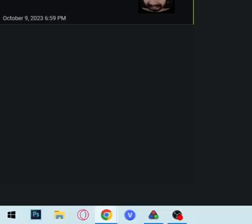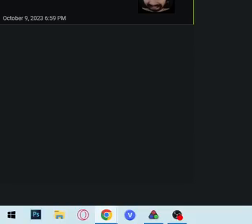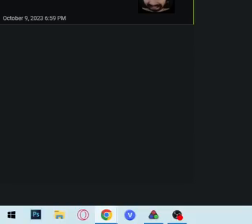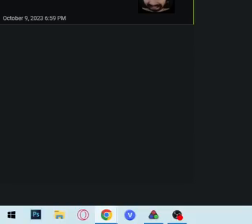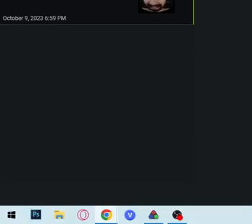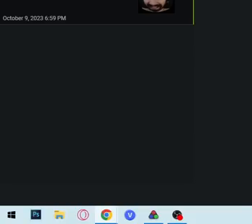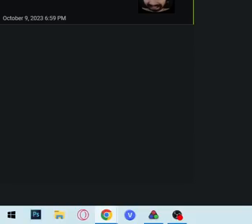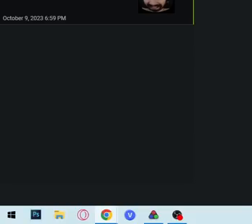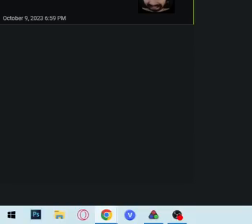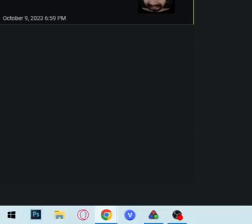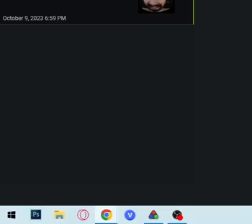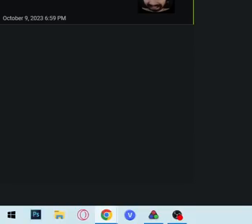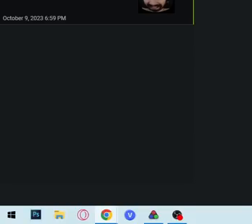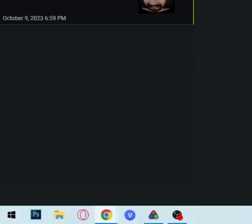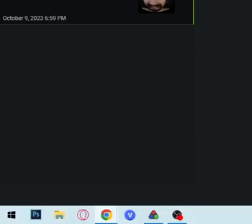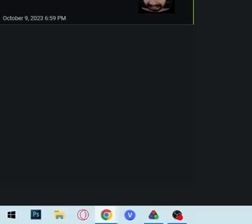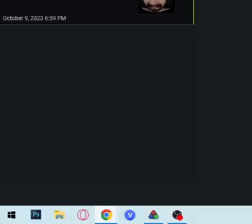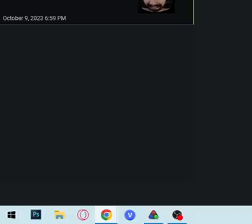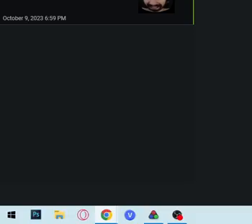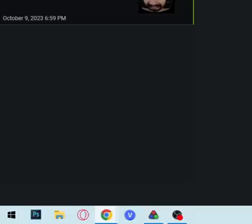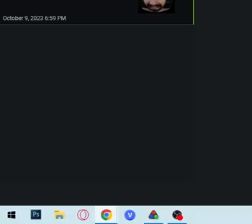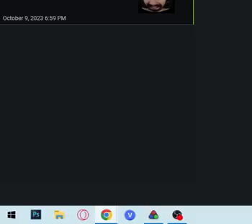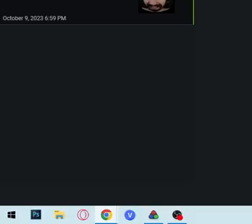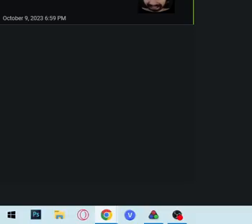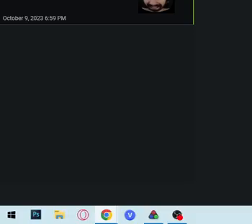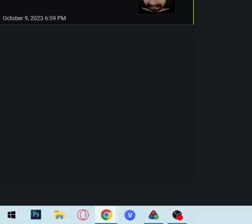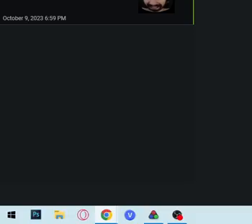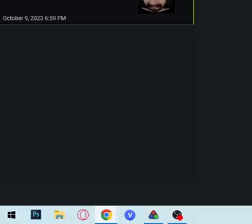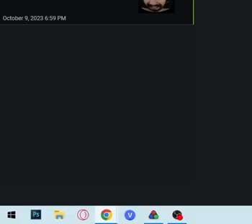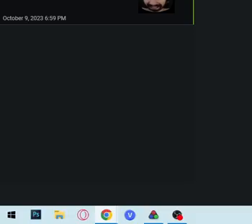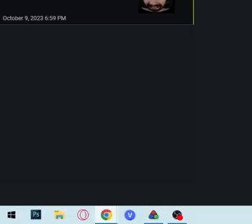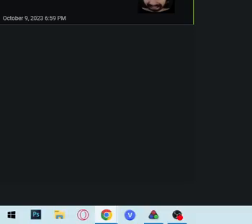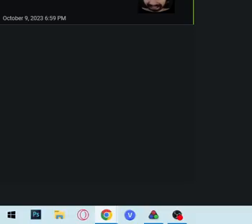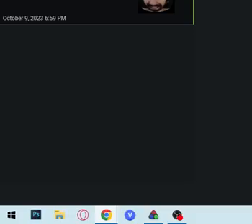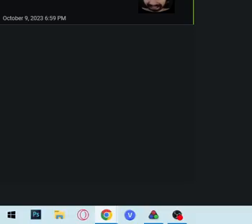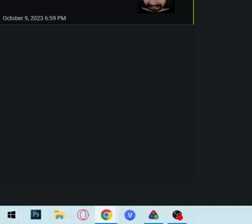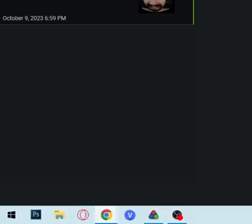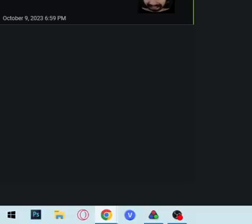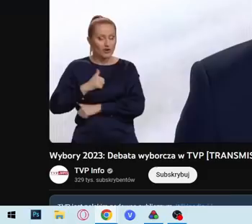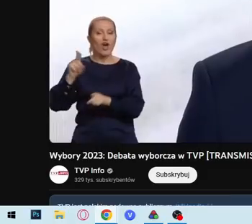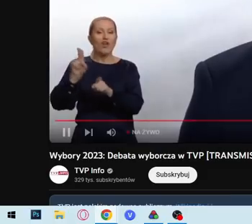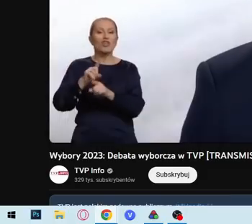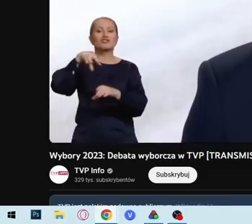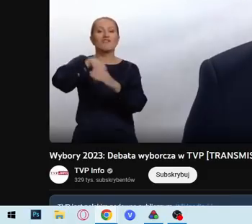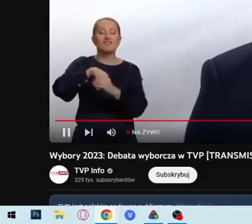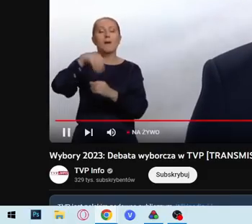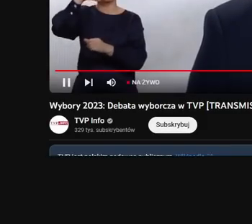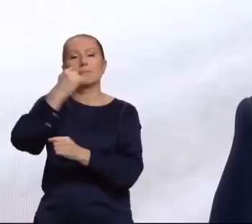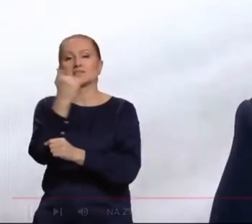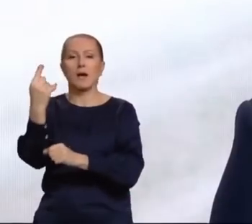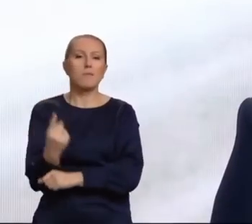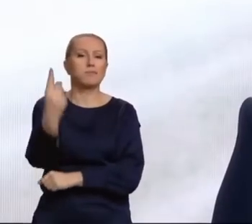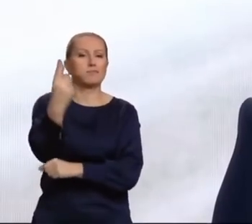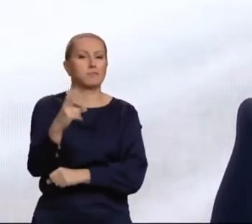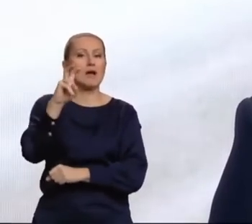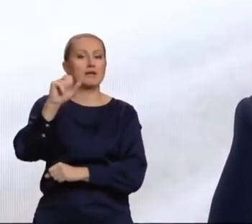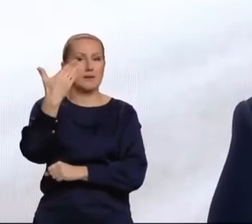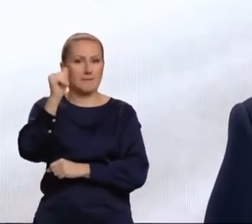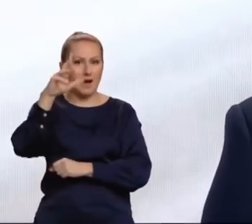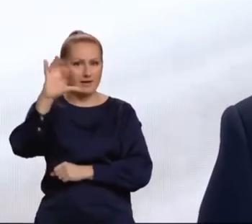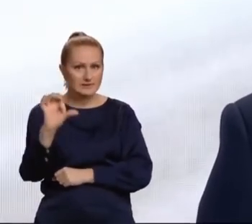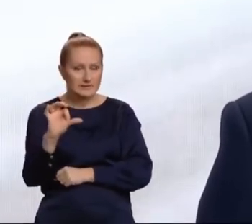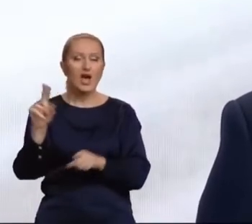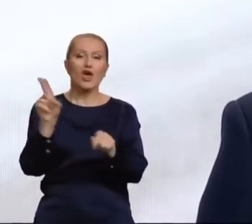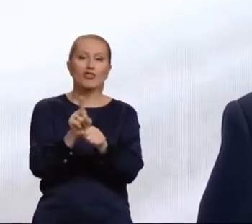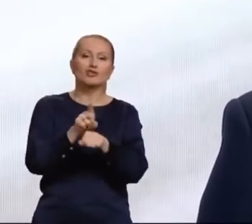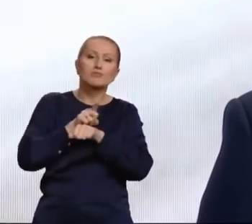300-tysięcznego wojska polskiego, uzbrojonego w najnowocześniejszy sprzęt, w tym między innymi 500 zestawów artylerii rakietowej